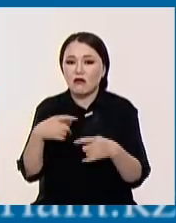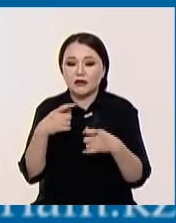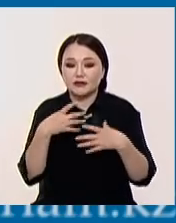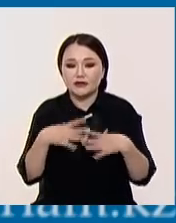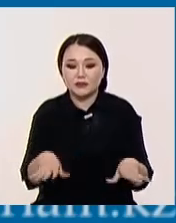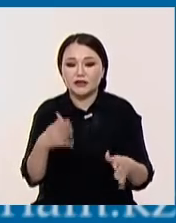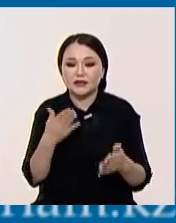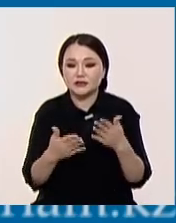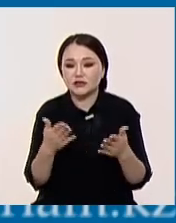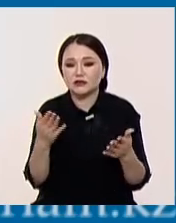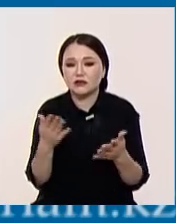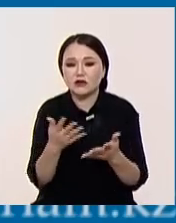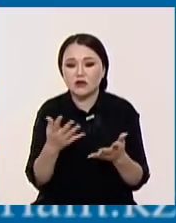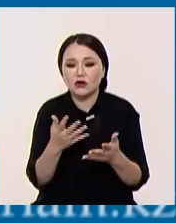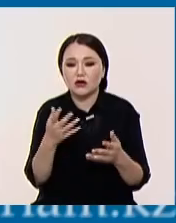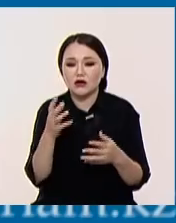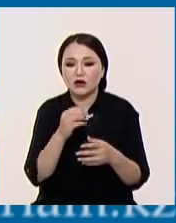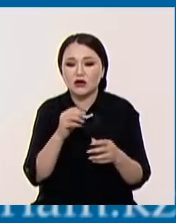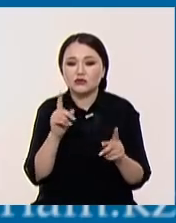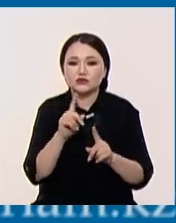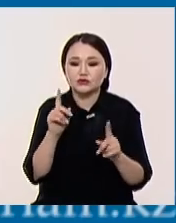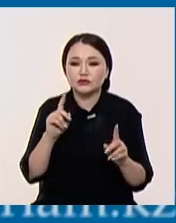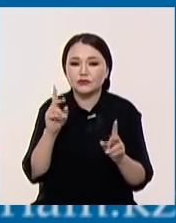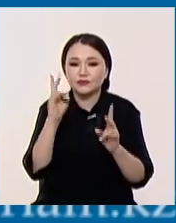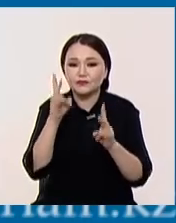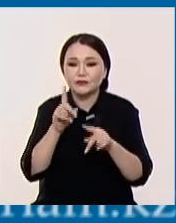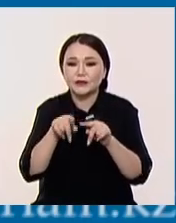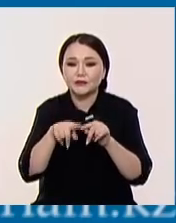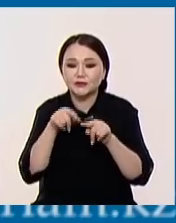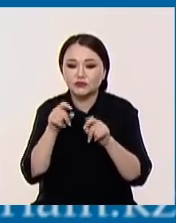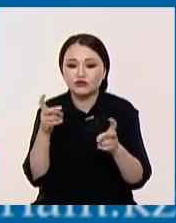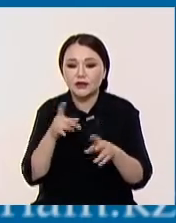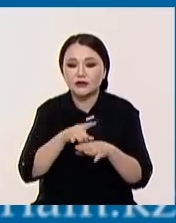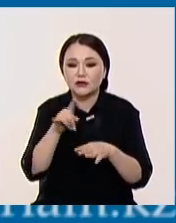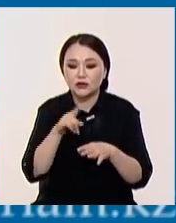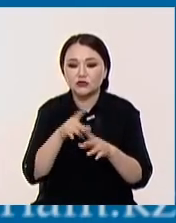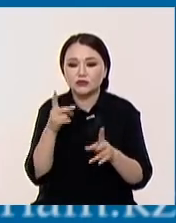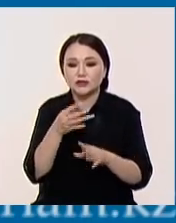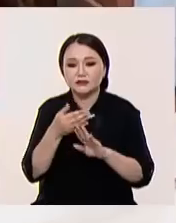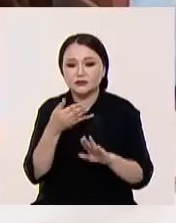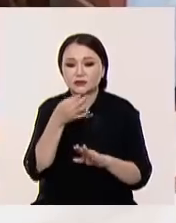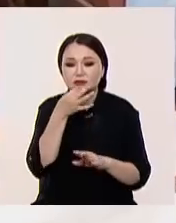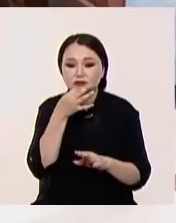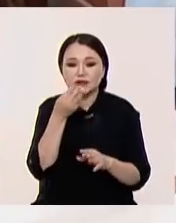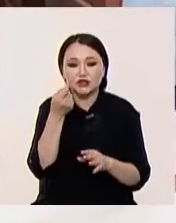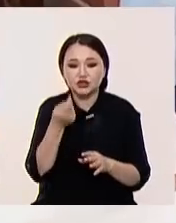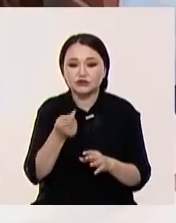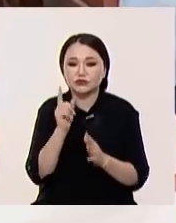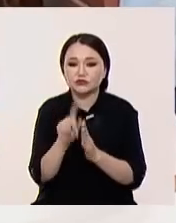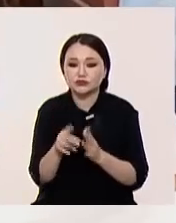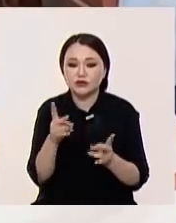бір қандай да бір кетіп баратқан нәрселер болмаса, рейстік ұшақтармен шығу керектігі жөнінде. Ал өткен